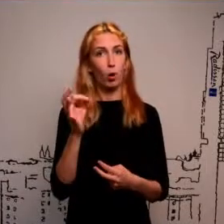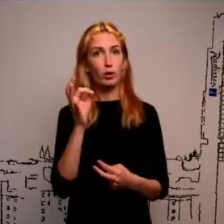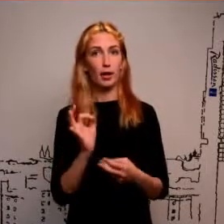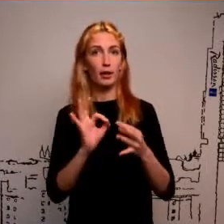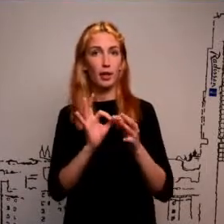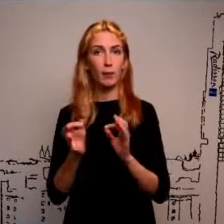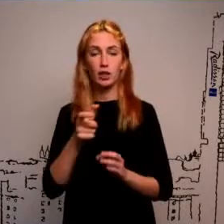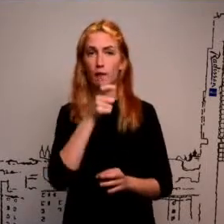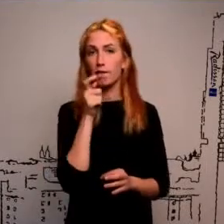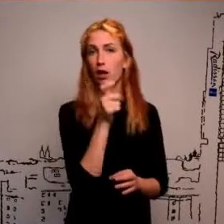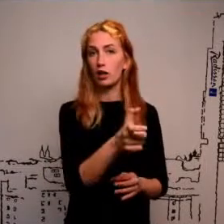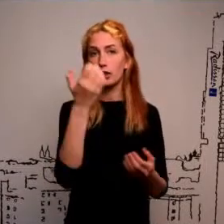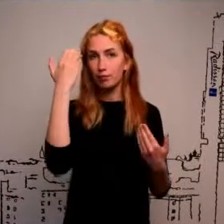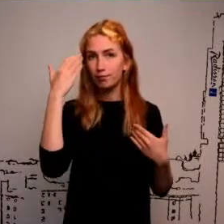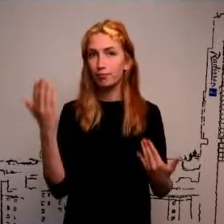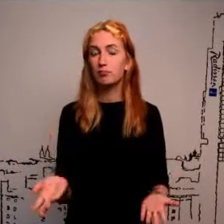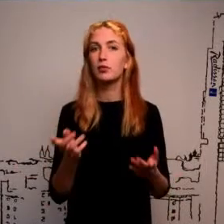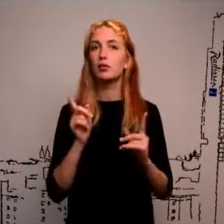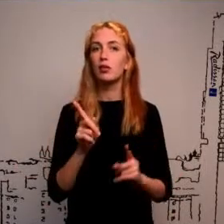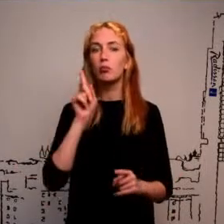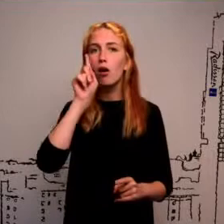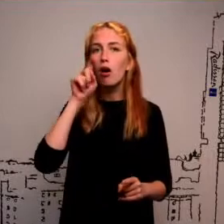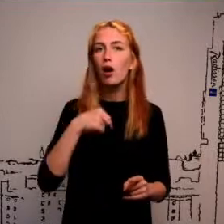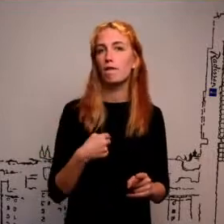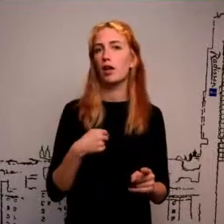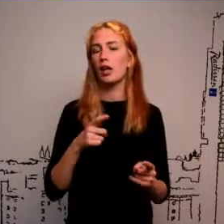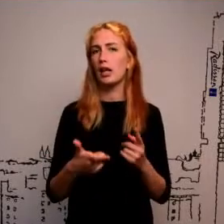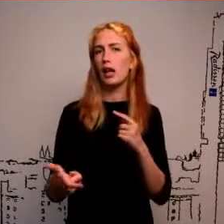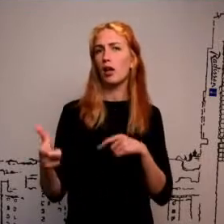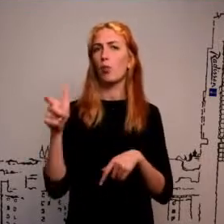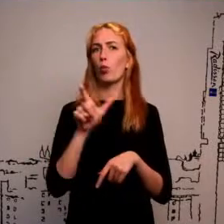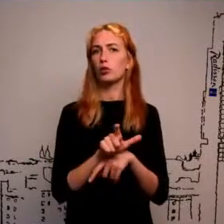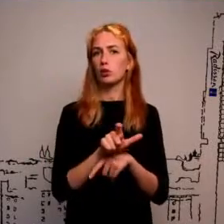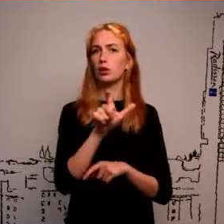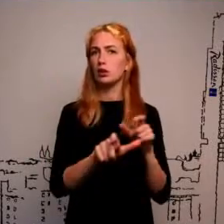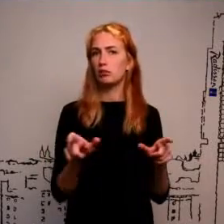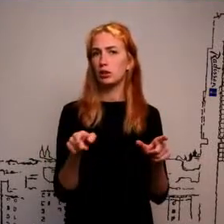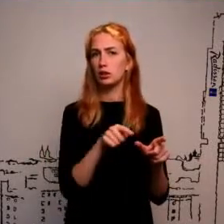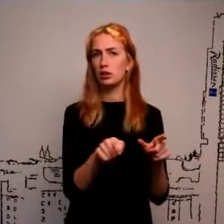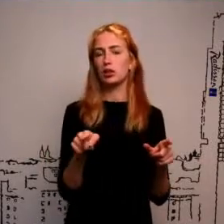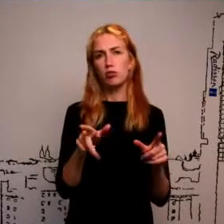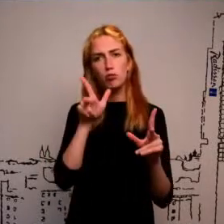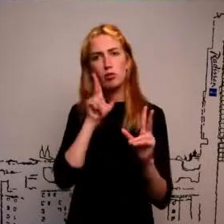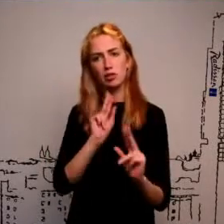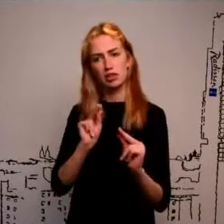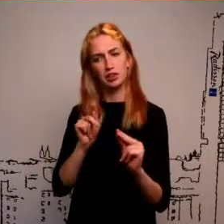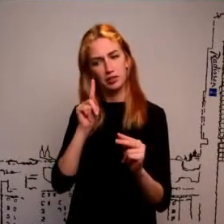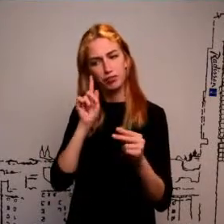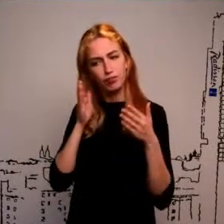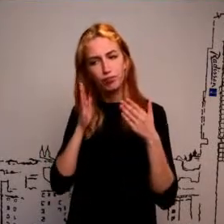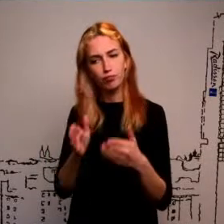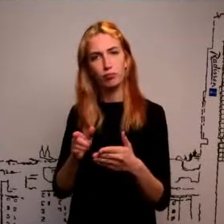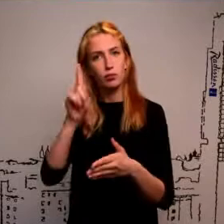protsentuaalselt, aga ma arvan, et ikkagi valdav enamus suhtub sellesse täie tõsidusega ja saab väga hästi